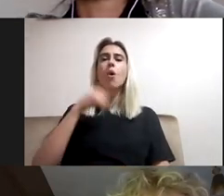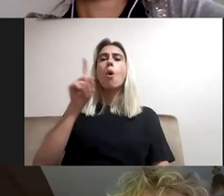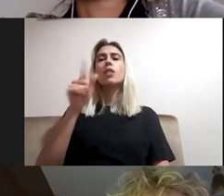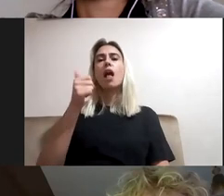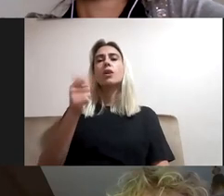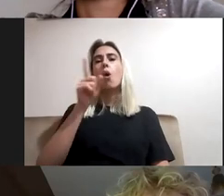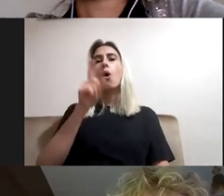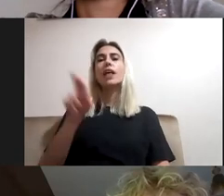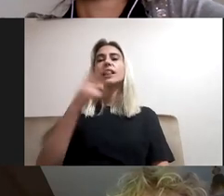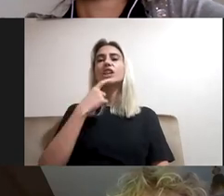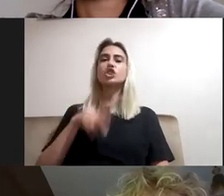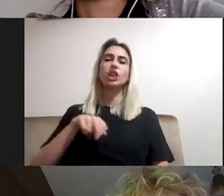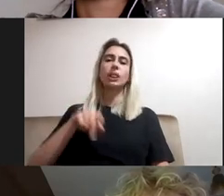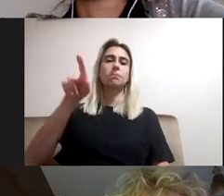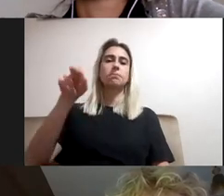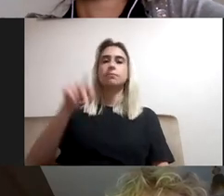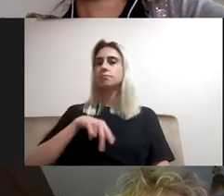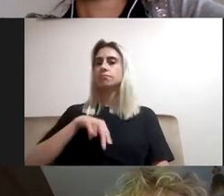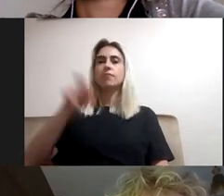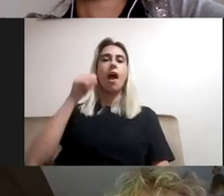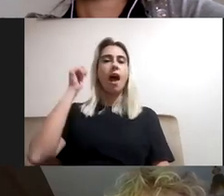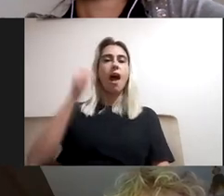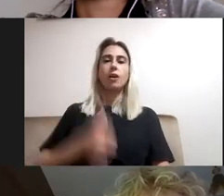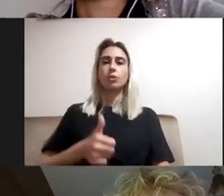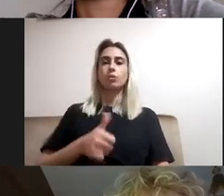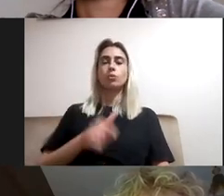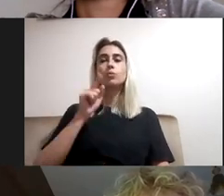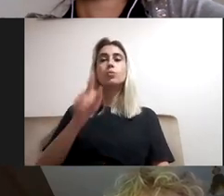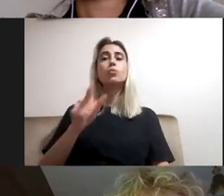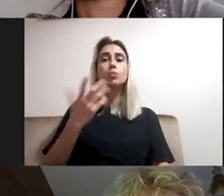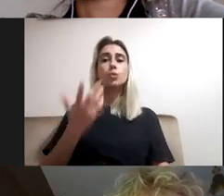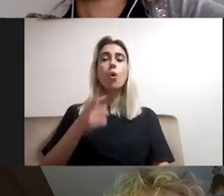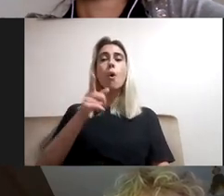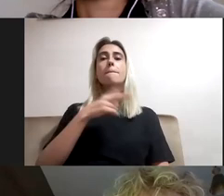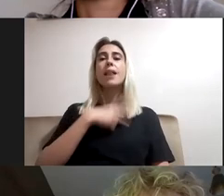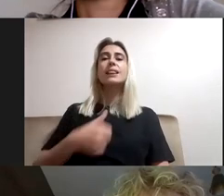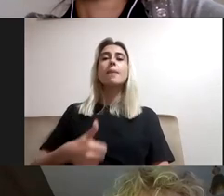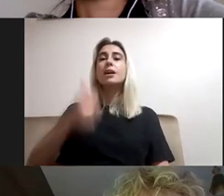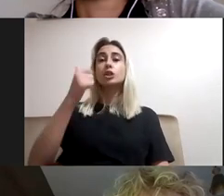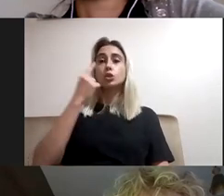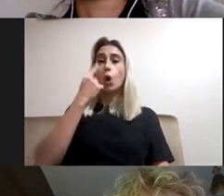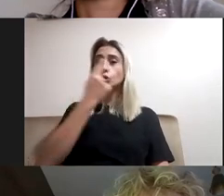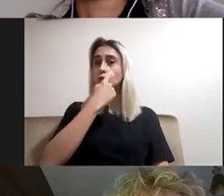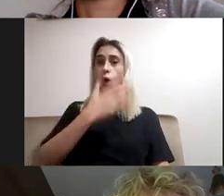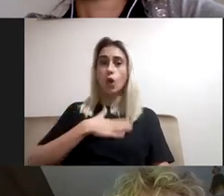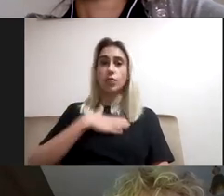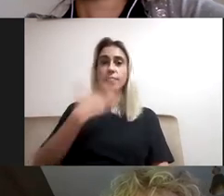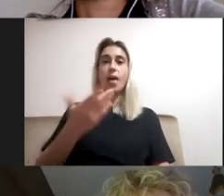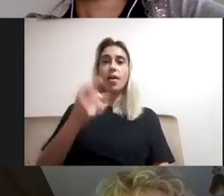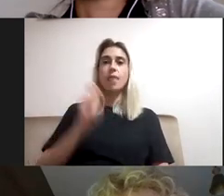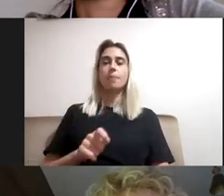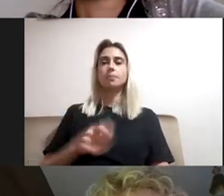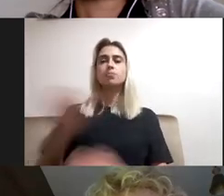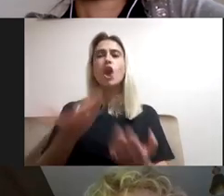yıl çıktım. İndim, çıktım, indim, çıktım her gün. Ki bunu o belediye başkanının gözü önünde yaptım bunları. Birçok defa